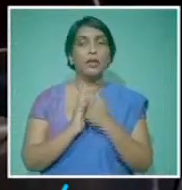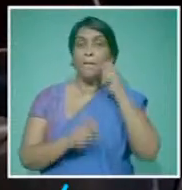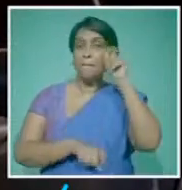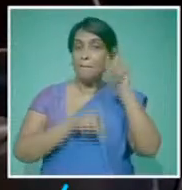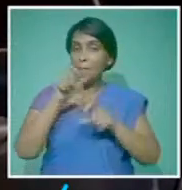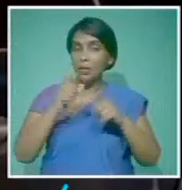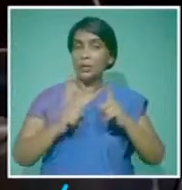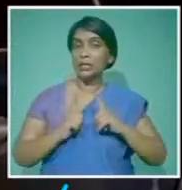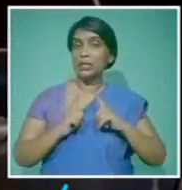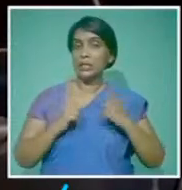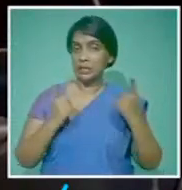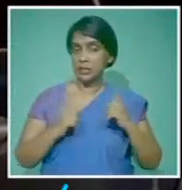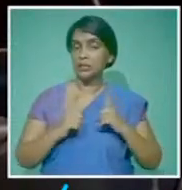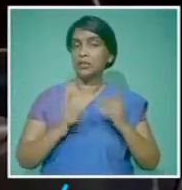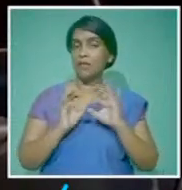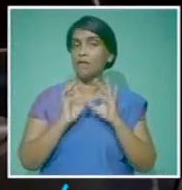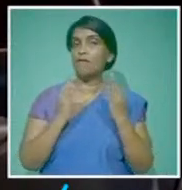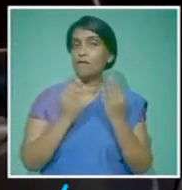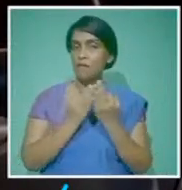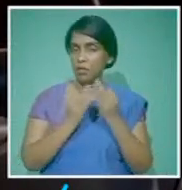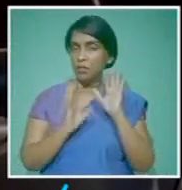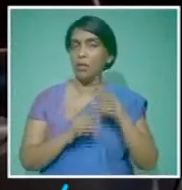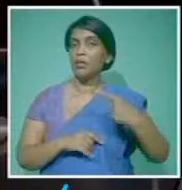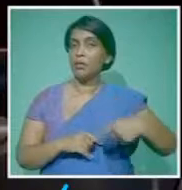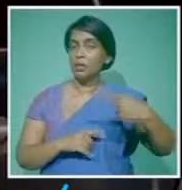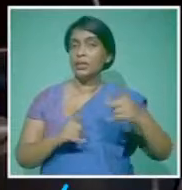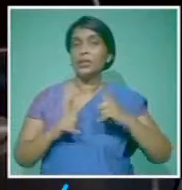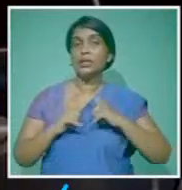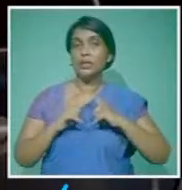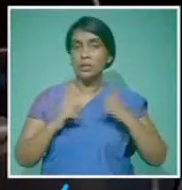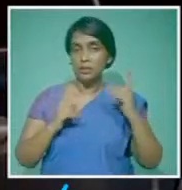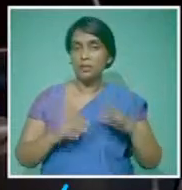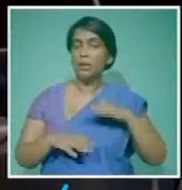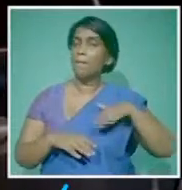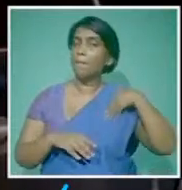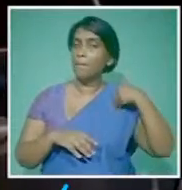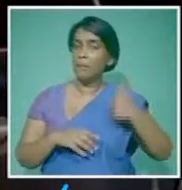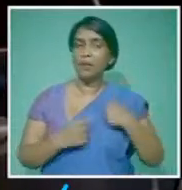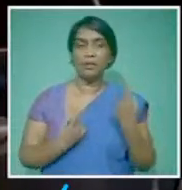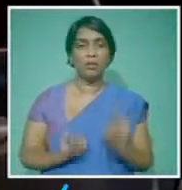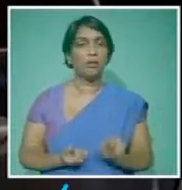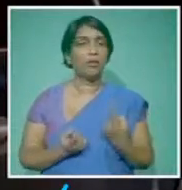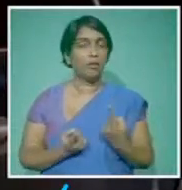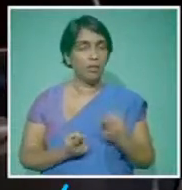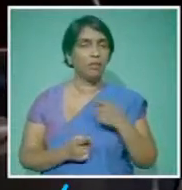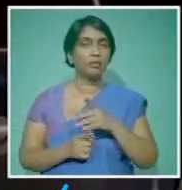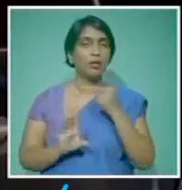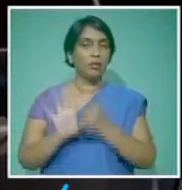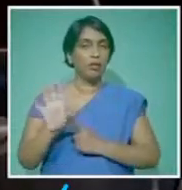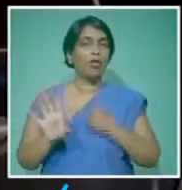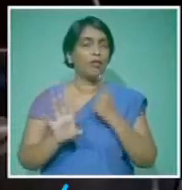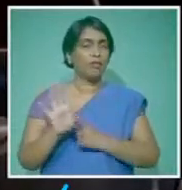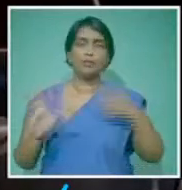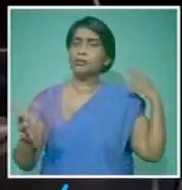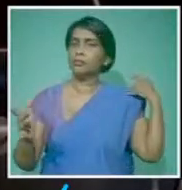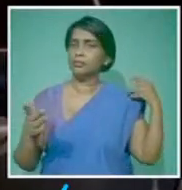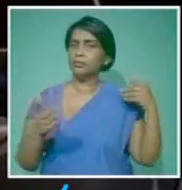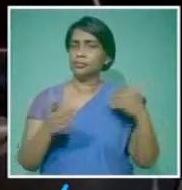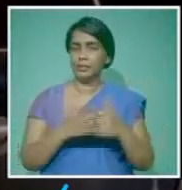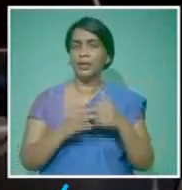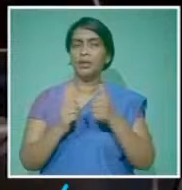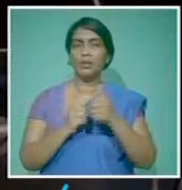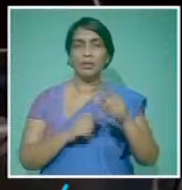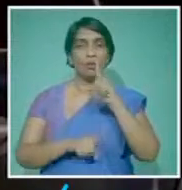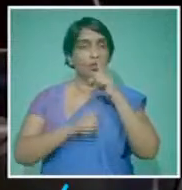मिनिसुंगे जीवित वर्ट फाउल वर्ट उनके दिन जीवित वर्ग वे मूलिक आवाश्यता वर्ट मे और दशक गान तीसरे आप